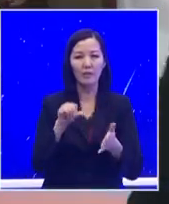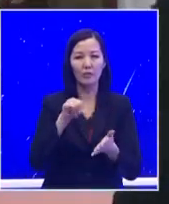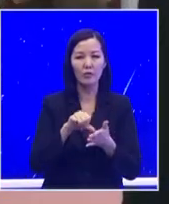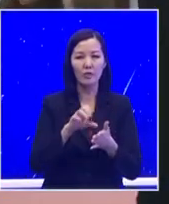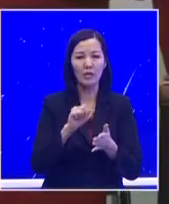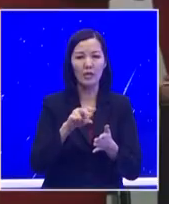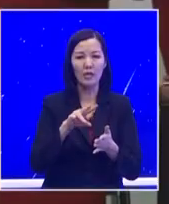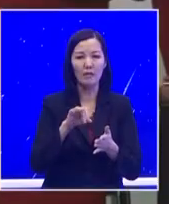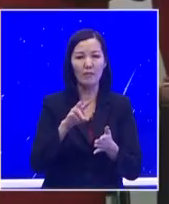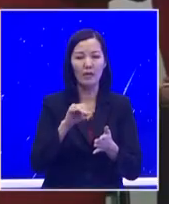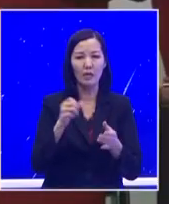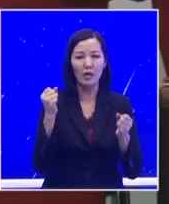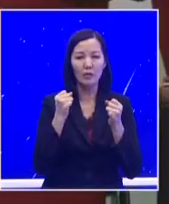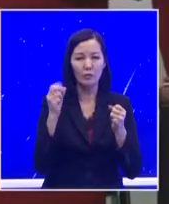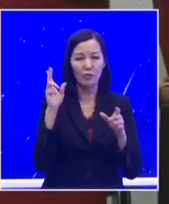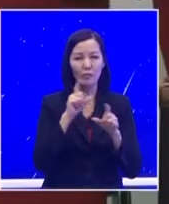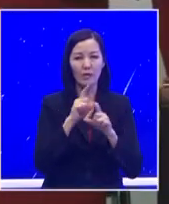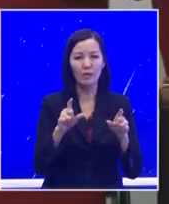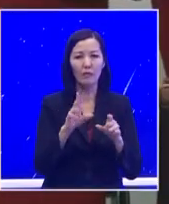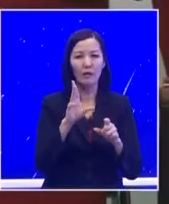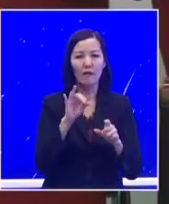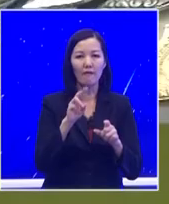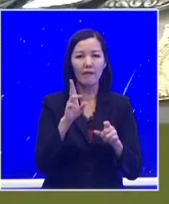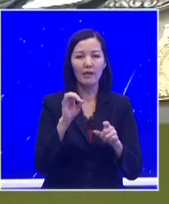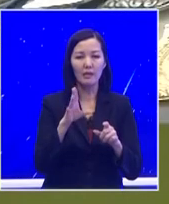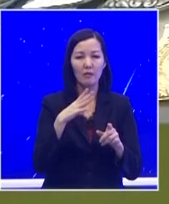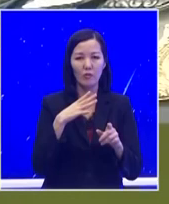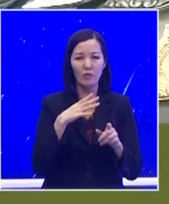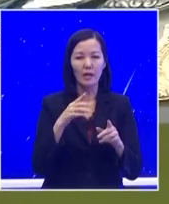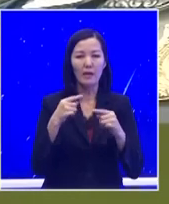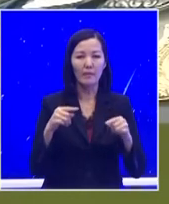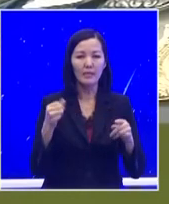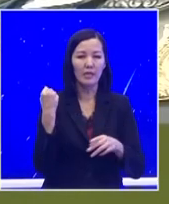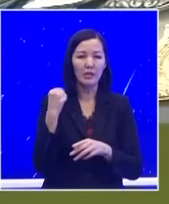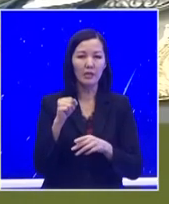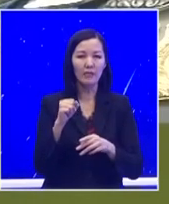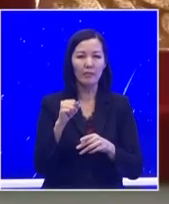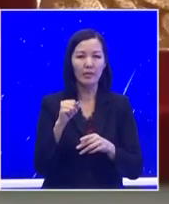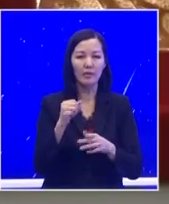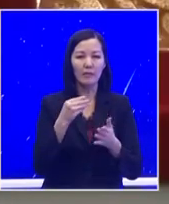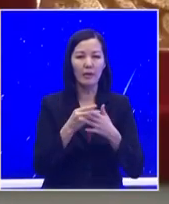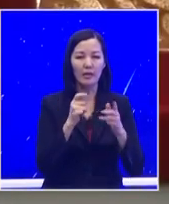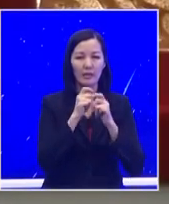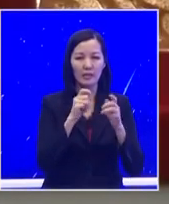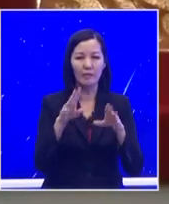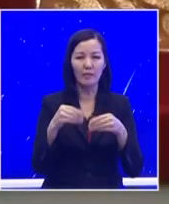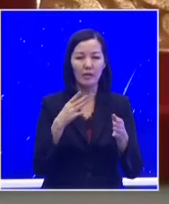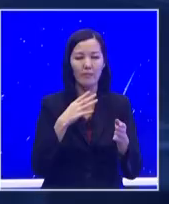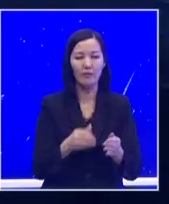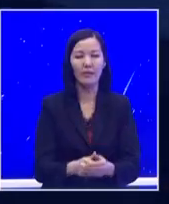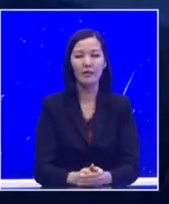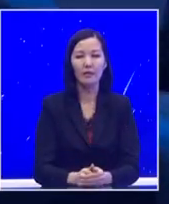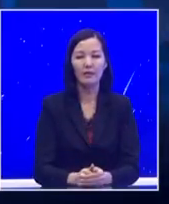көрсеткен Алмалы спорт мектебінің оқушысы Виктор Ильченко болды. Басқа да жеңімпаздар мен жүлдегерлер бағалы сыйлықтармен